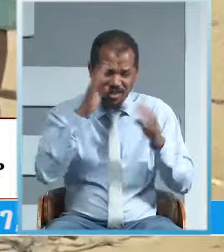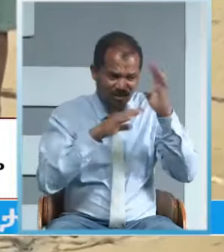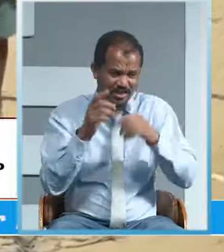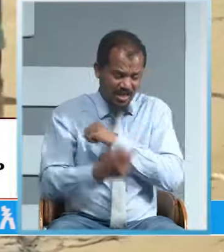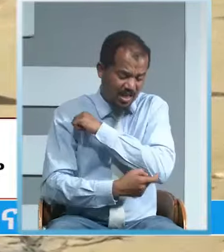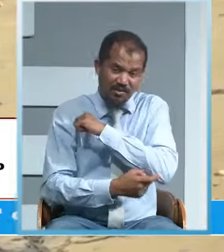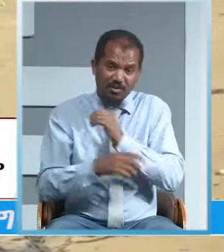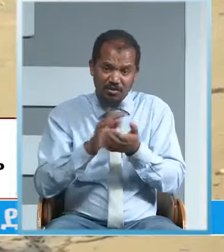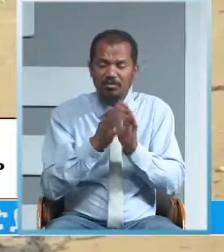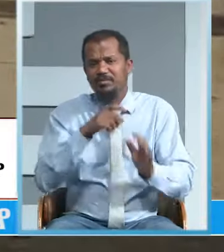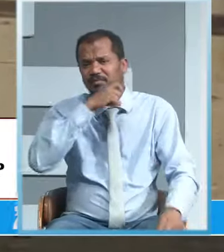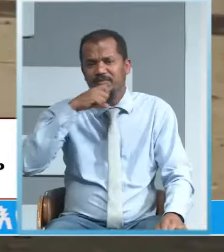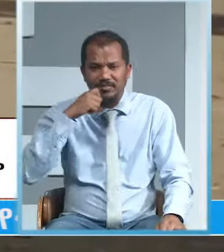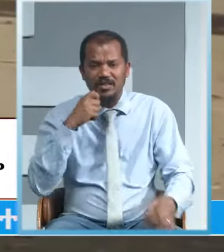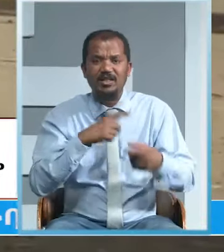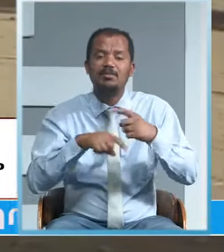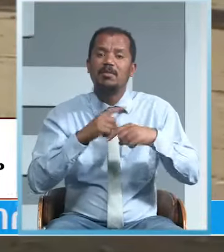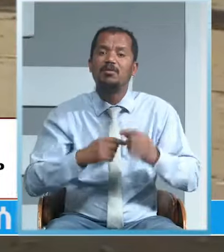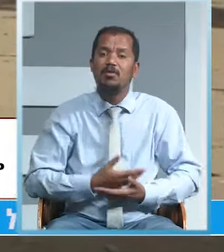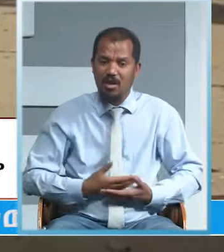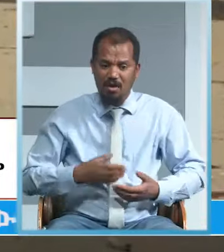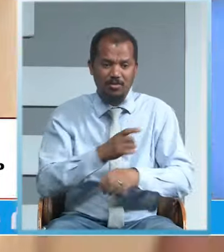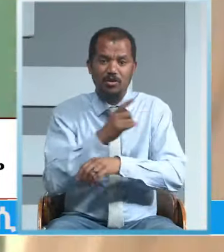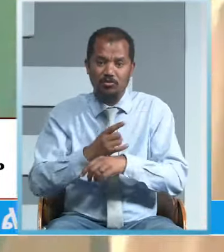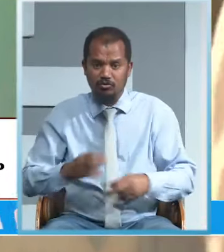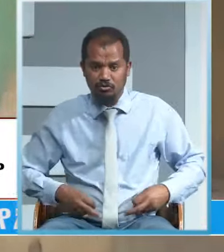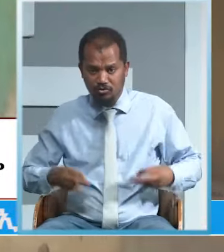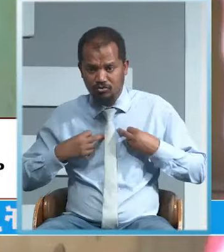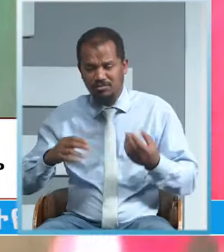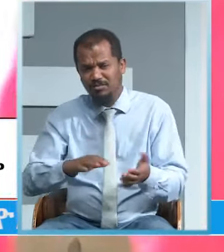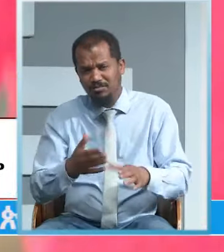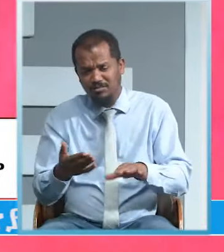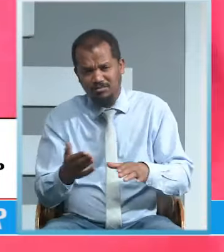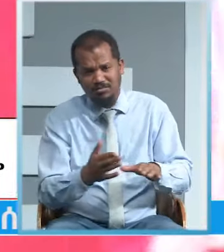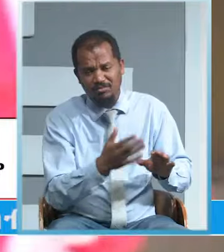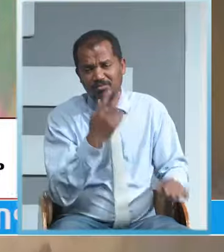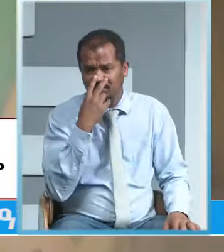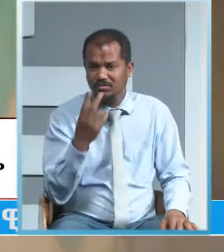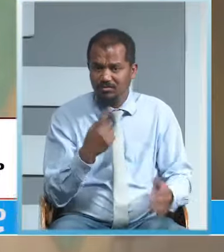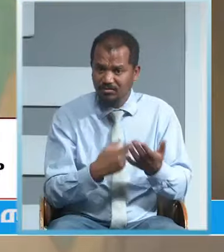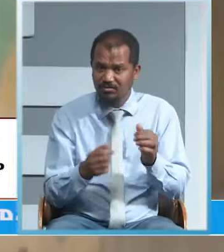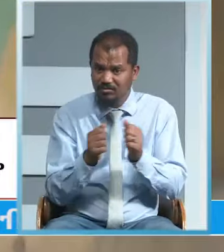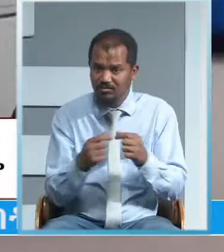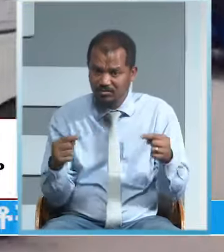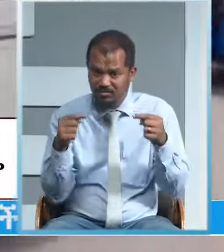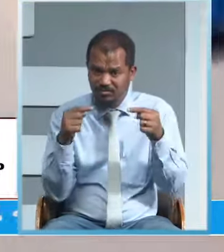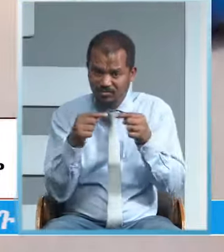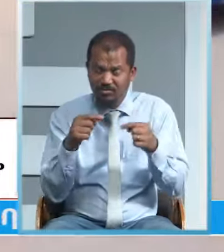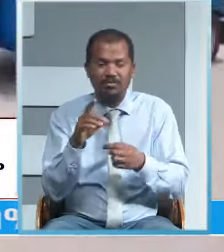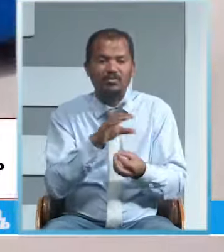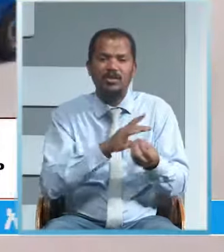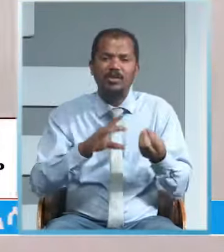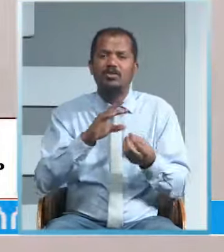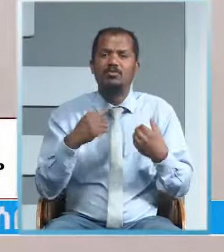እየፈተነው ሲሆን፣ ድርቅም ያስከተለው ረሃብ የዜጎችን ህይወት እየቀጠፈ እንደሚገኝ ነው የሚስተዋለው። ከዚሁ ጋር በተገናኘም በክልሉ